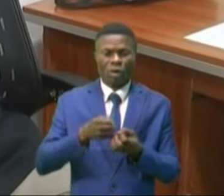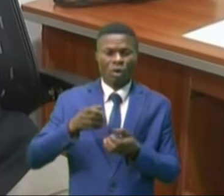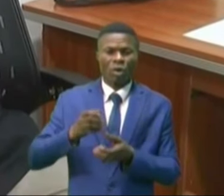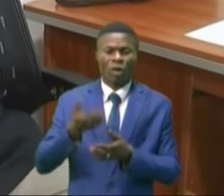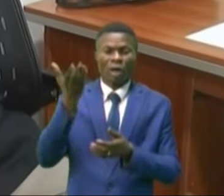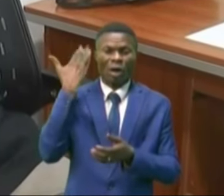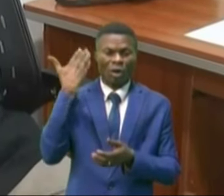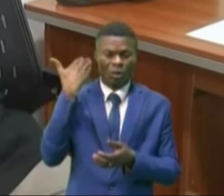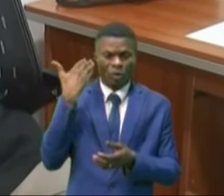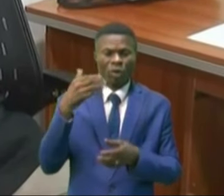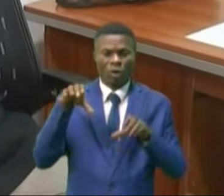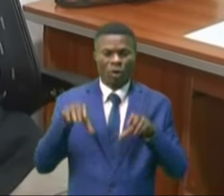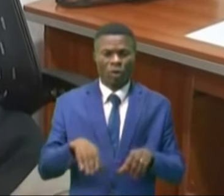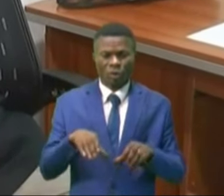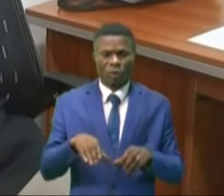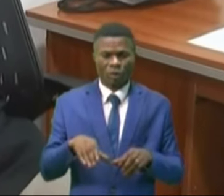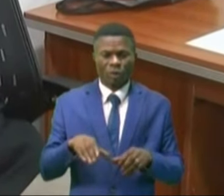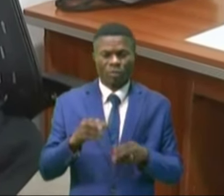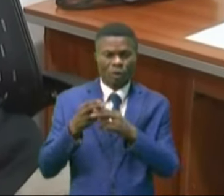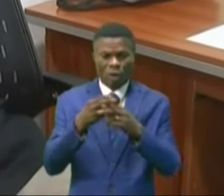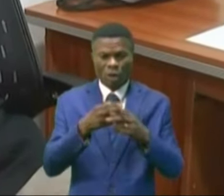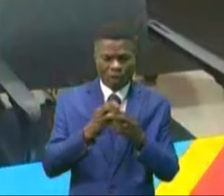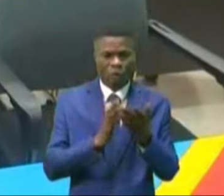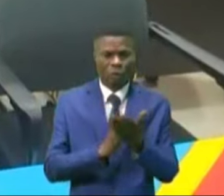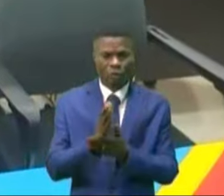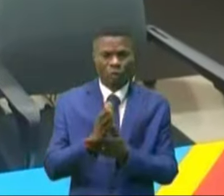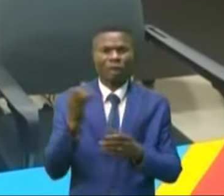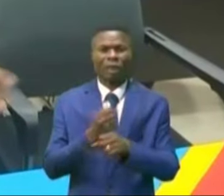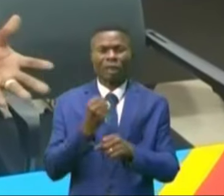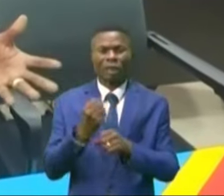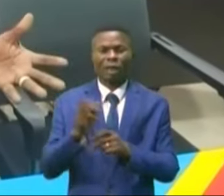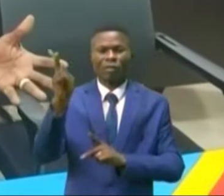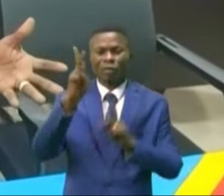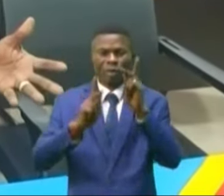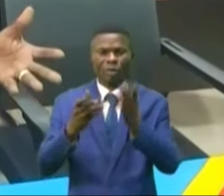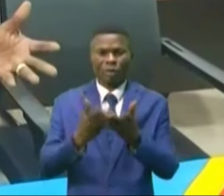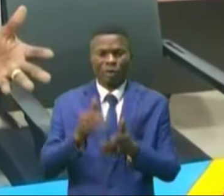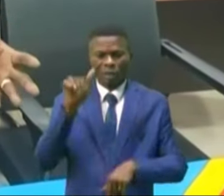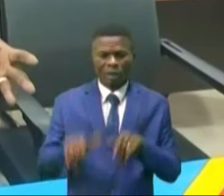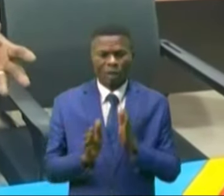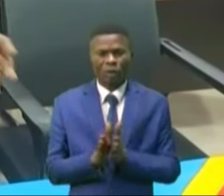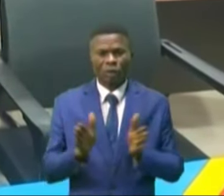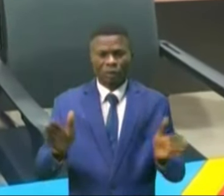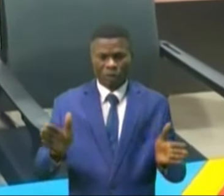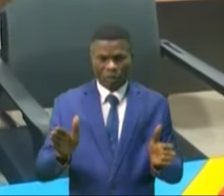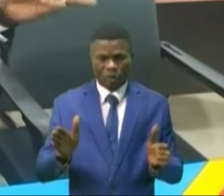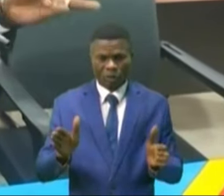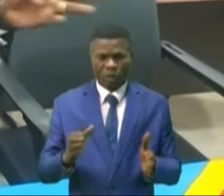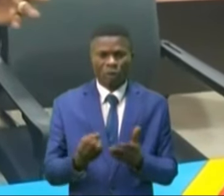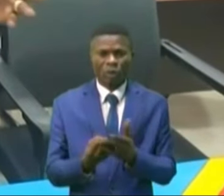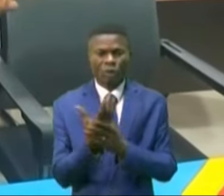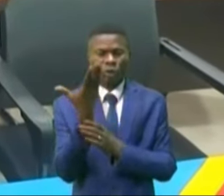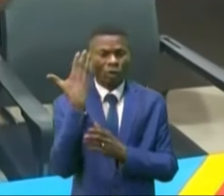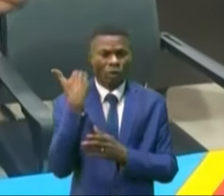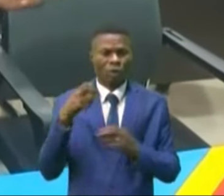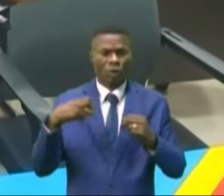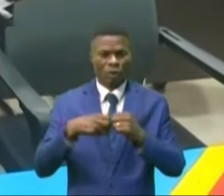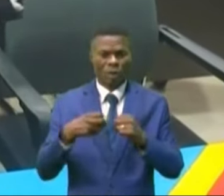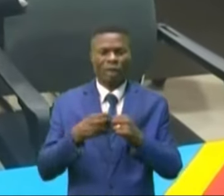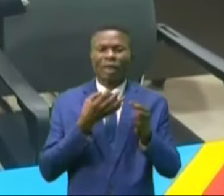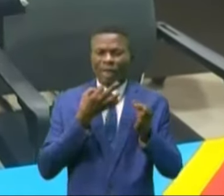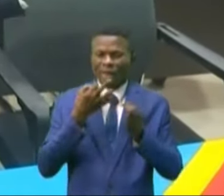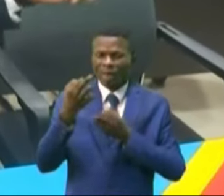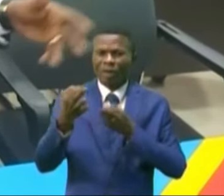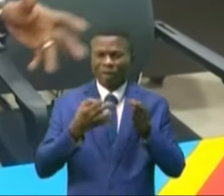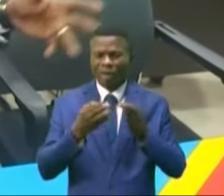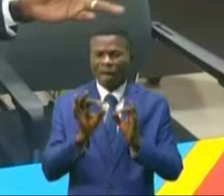Congo pour un meilleur suivi par les services publics. Et le secrétaire général aux ressources hydrauliques a expliqué